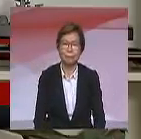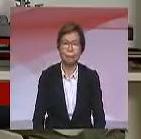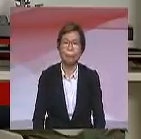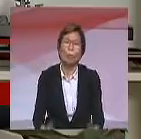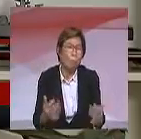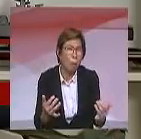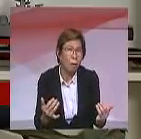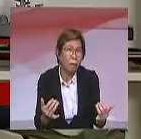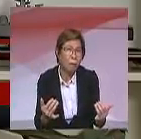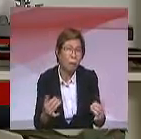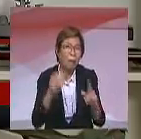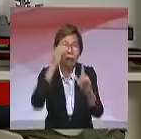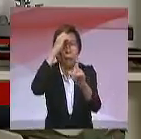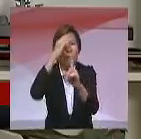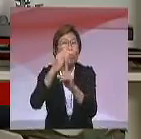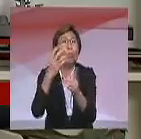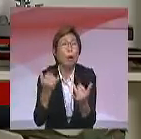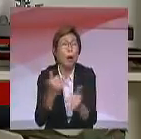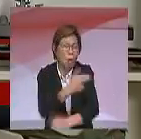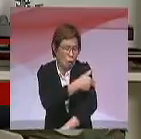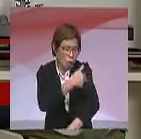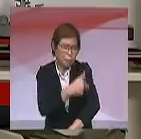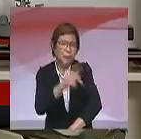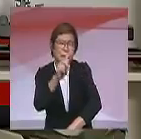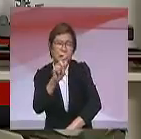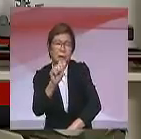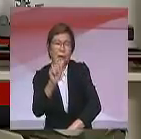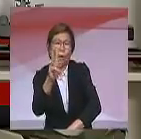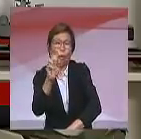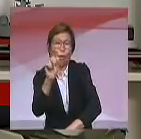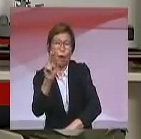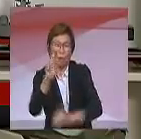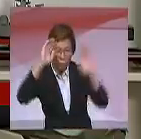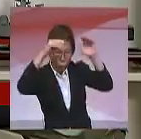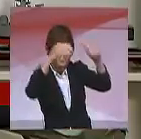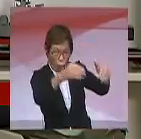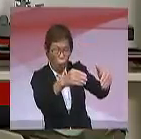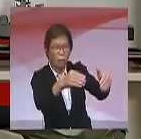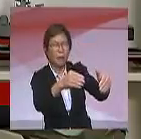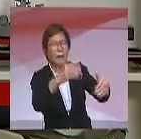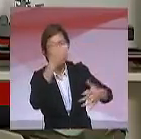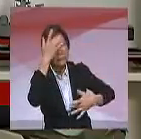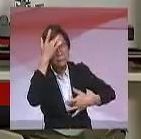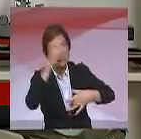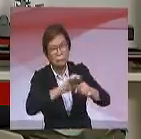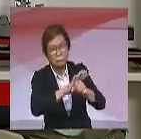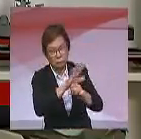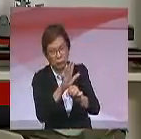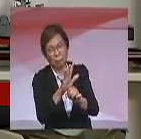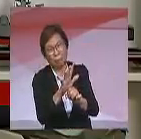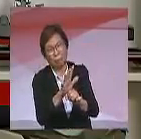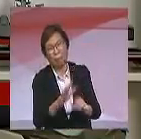Tujuan kita supaya hospital di Tawau memberikan fokus kepada kes-kes yang melibatkan COVID-19. Ya.